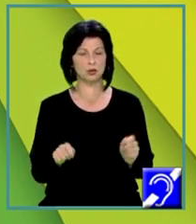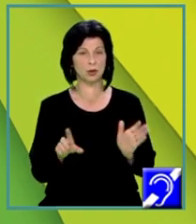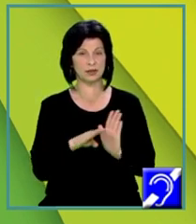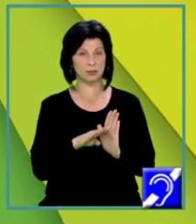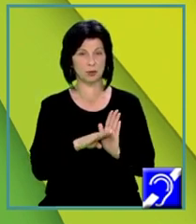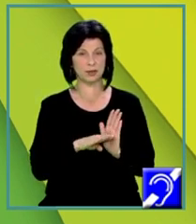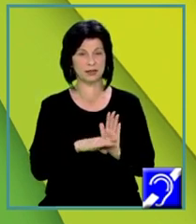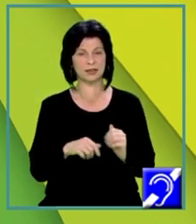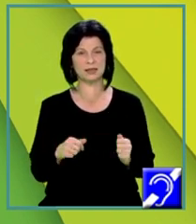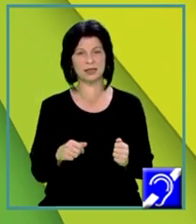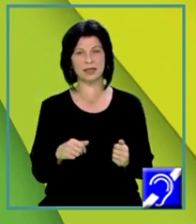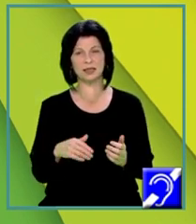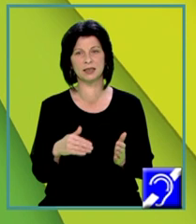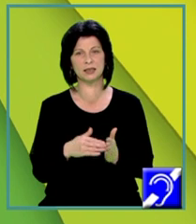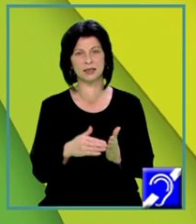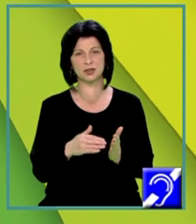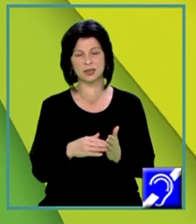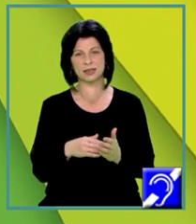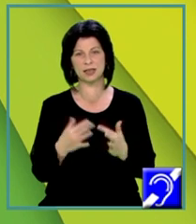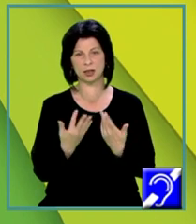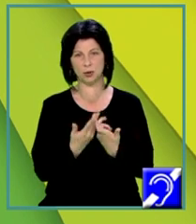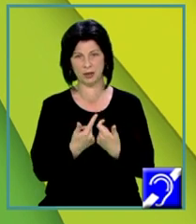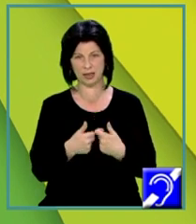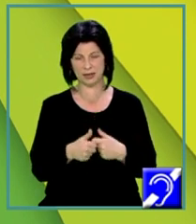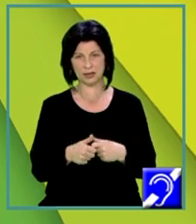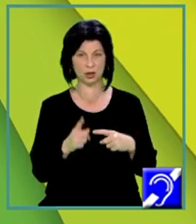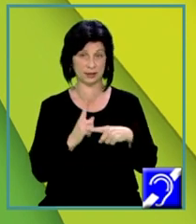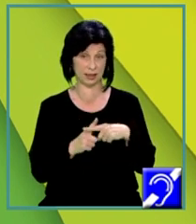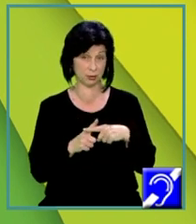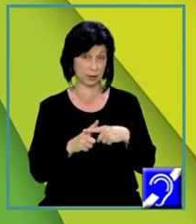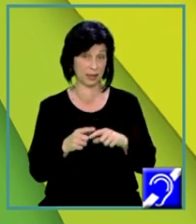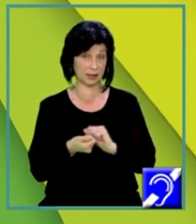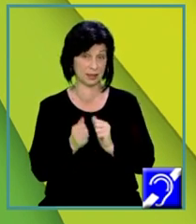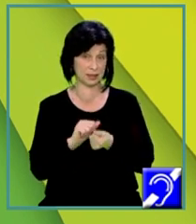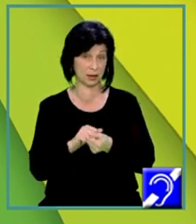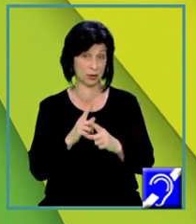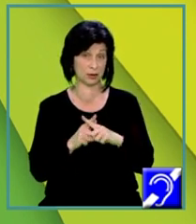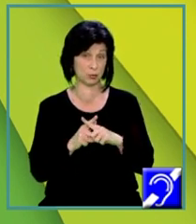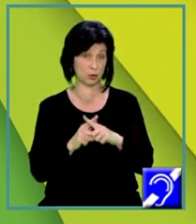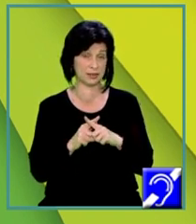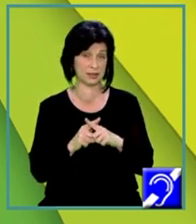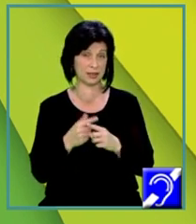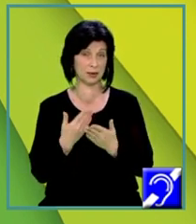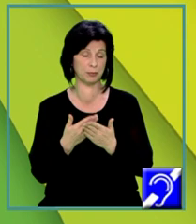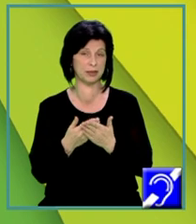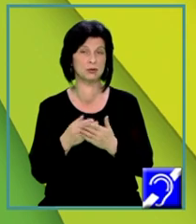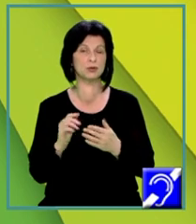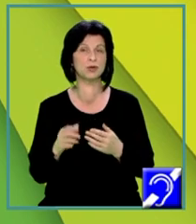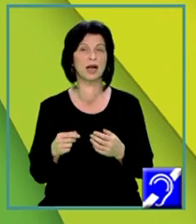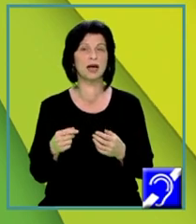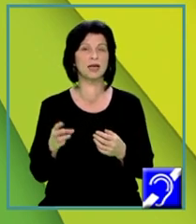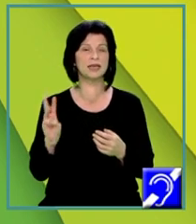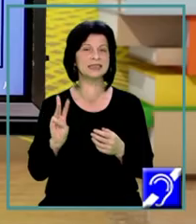obțin ușor din proprietățile operațiilor obișnuite de adunare sau înmulțire ale corpului aer cu